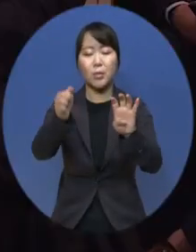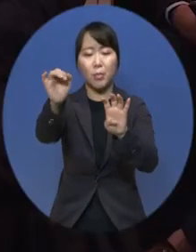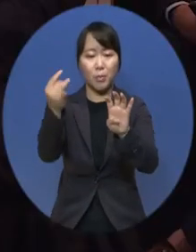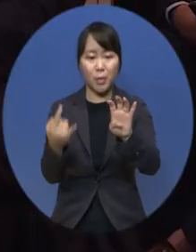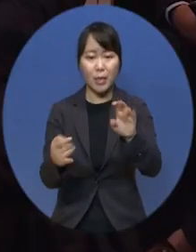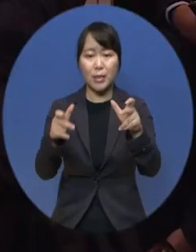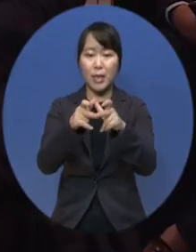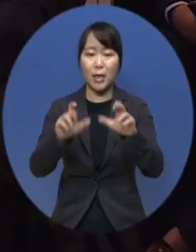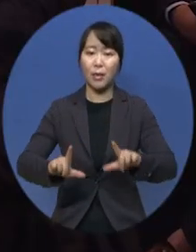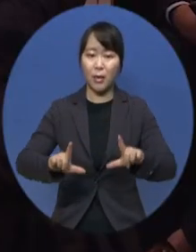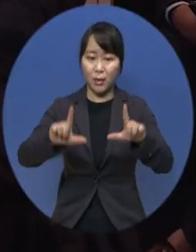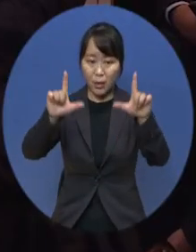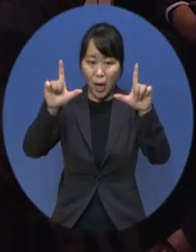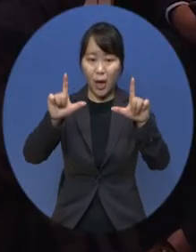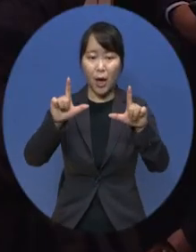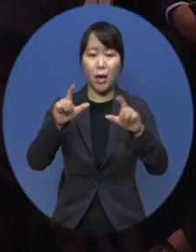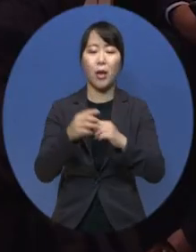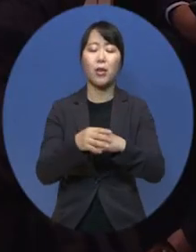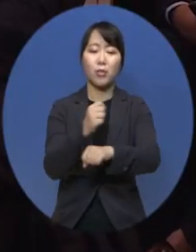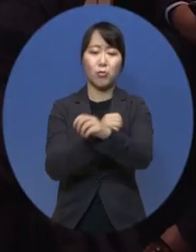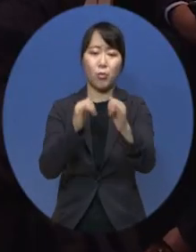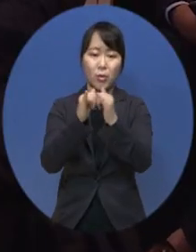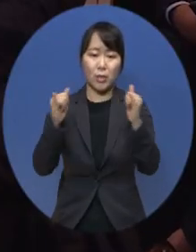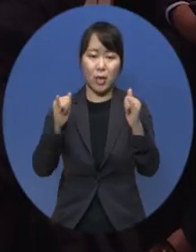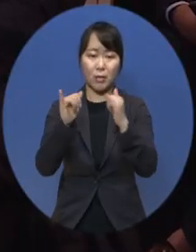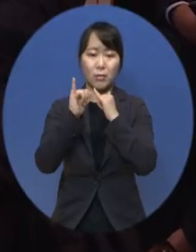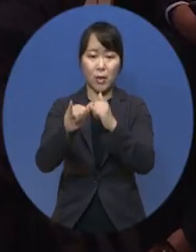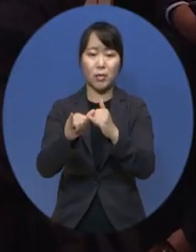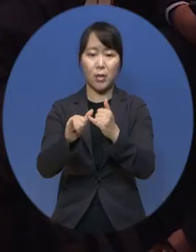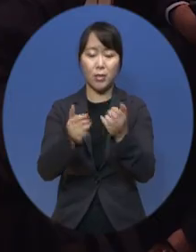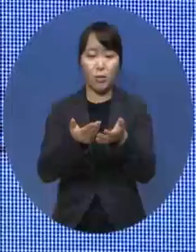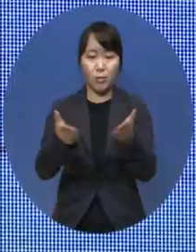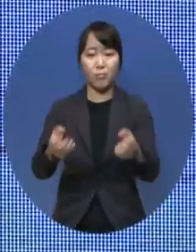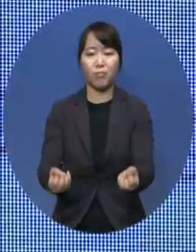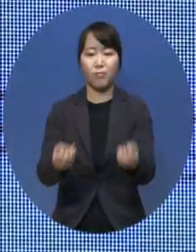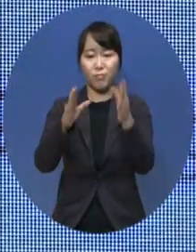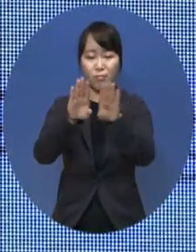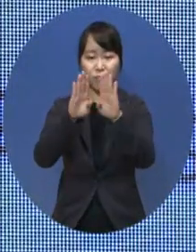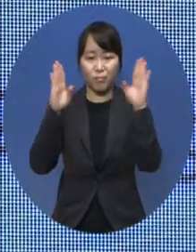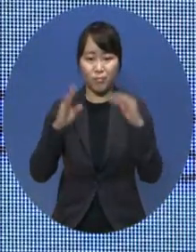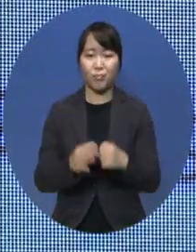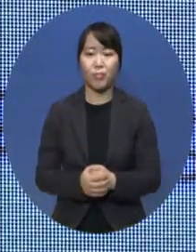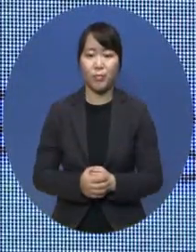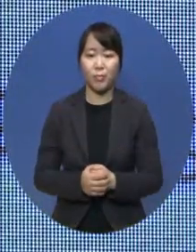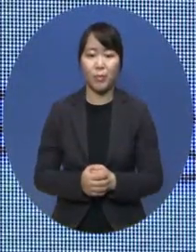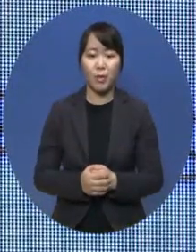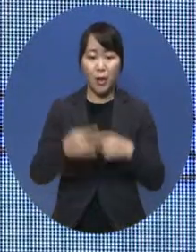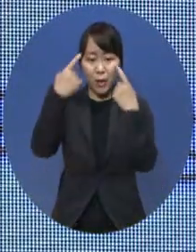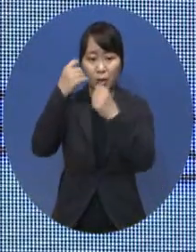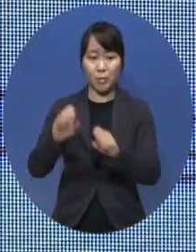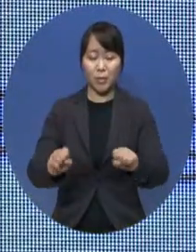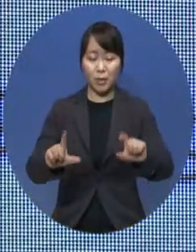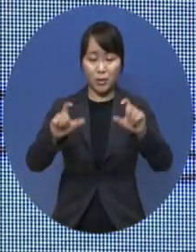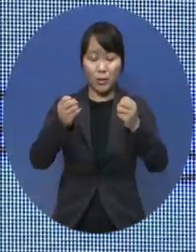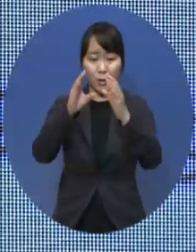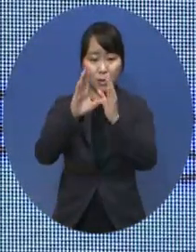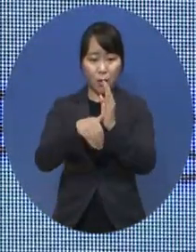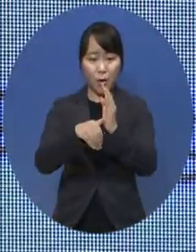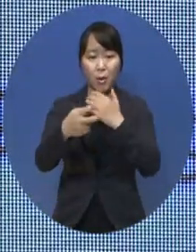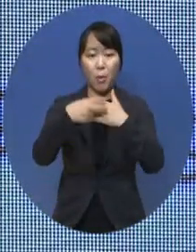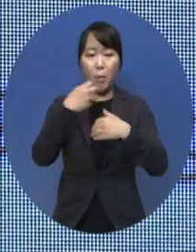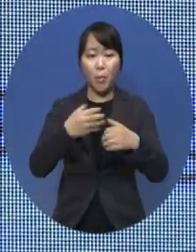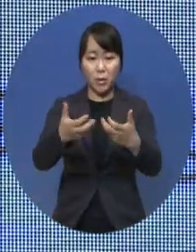제40회 장애인의 날 유공자 포상 전수식을 개최했습니다. 이날 기념식에는